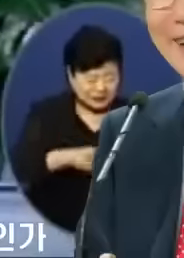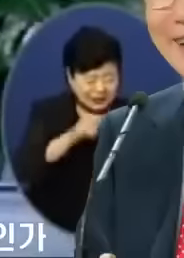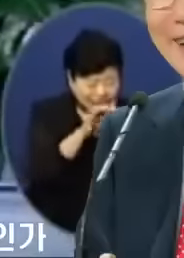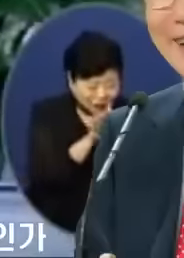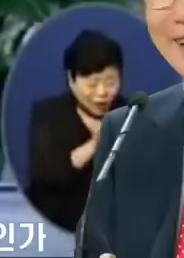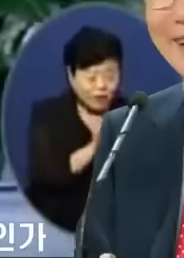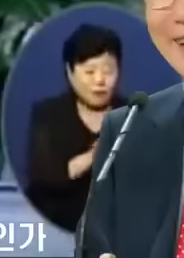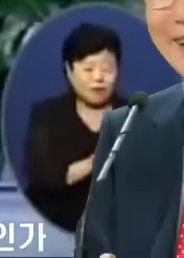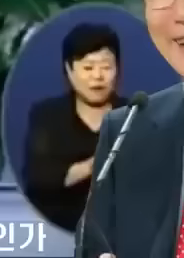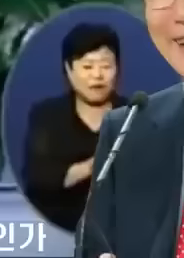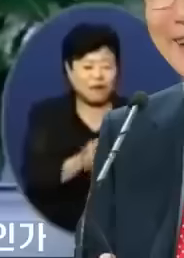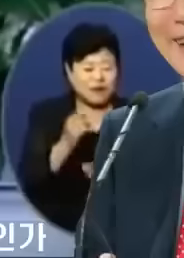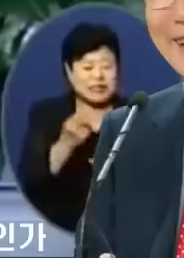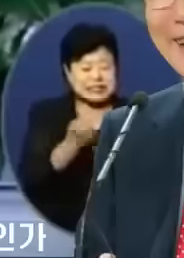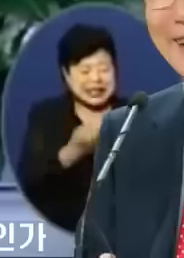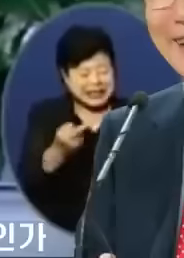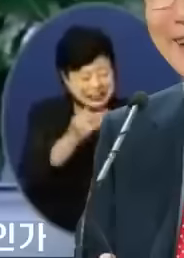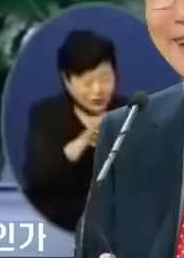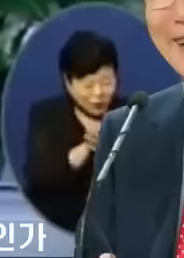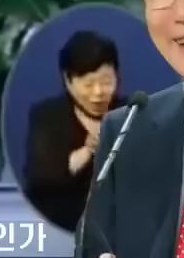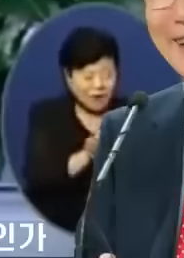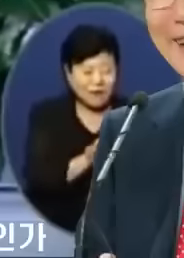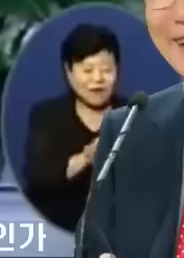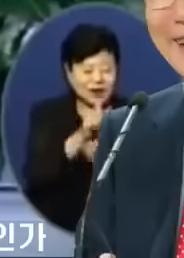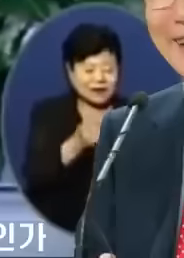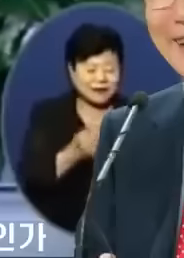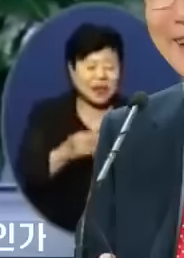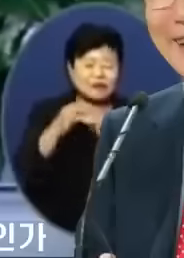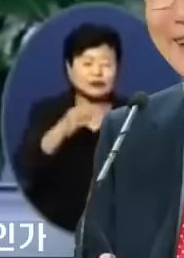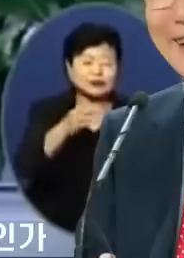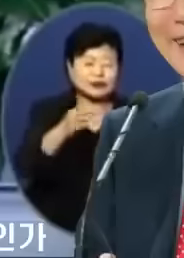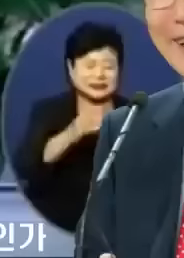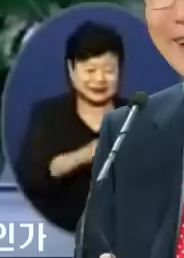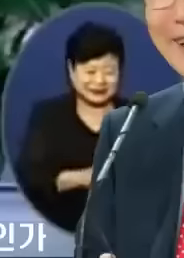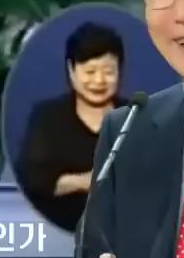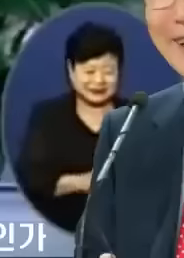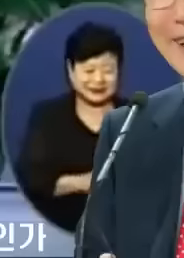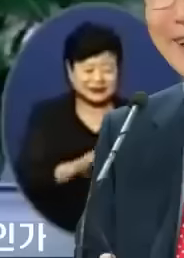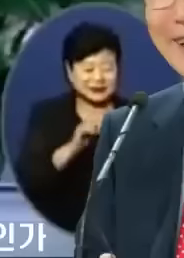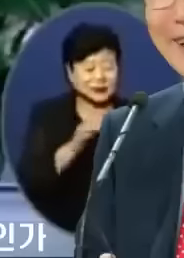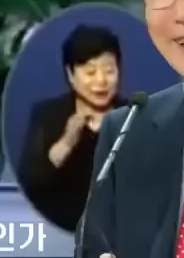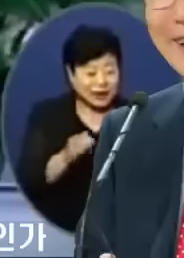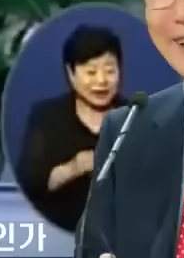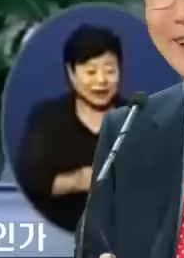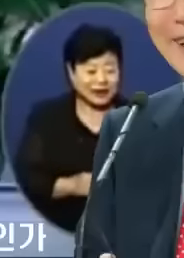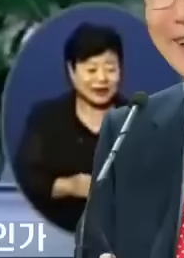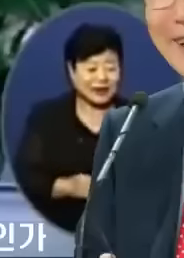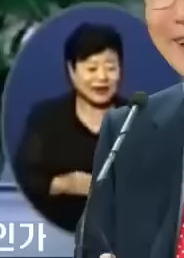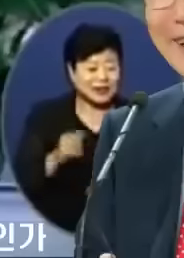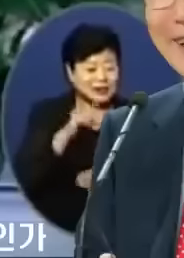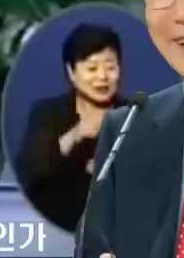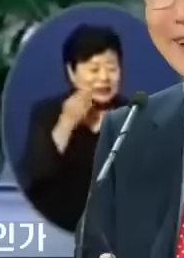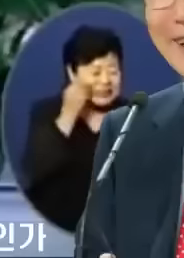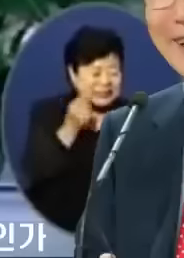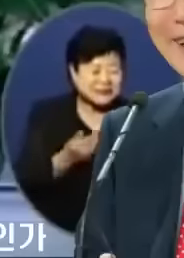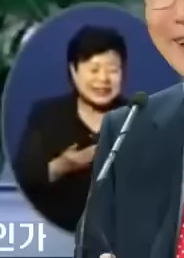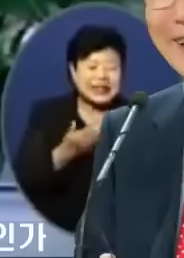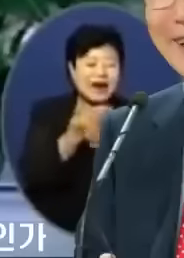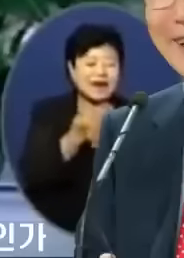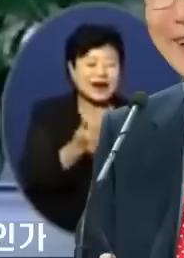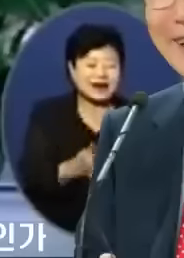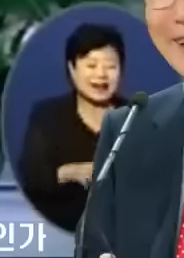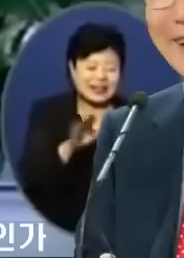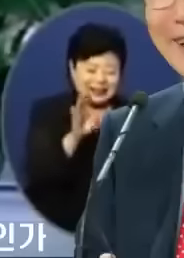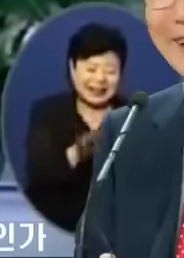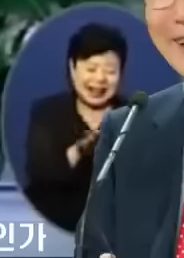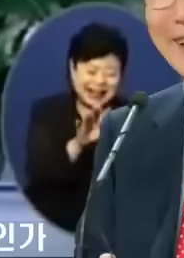체라기도도 하고 산기도도 하고 하나님께 부르짖고 하는 동안에 여러분 속에서 기름이